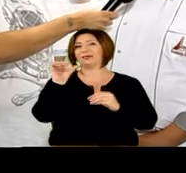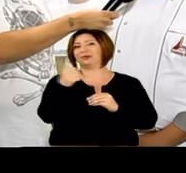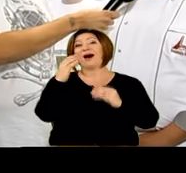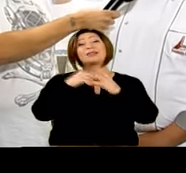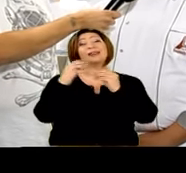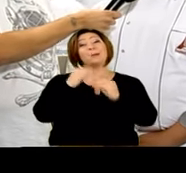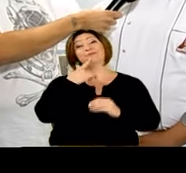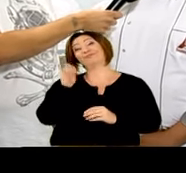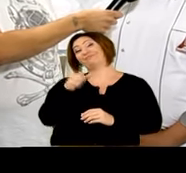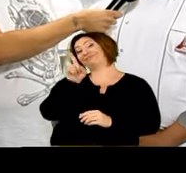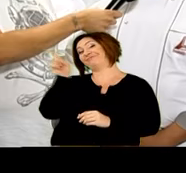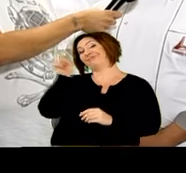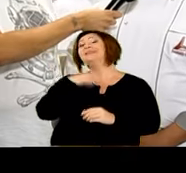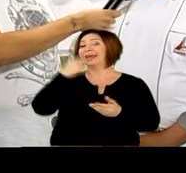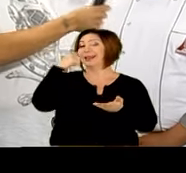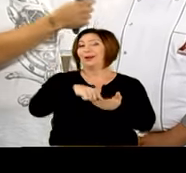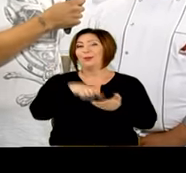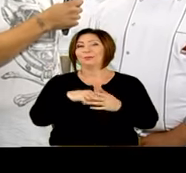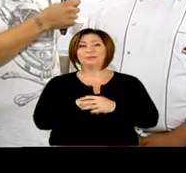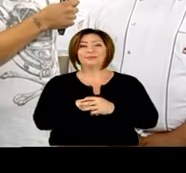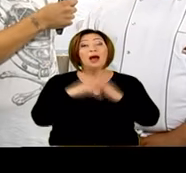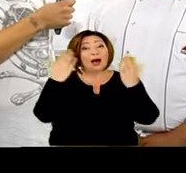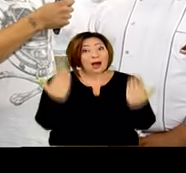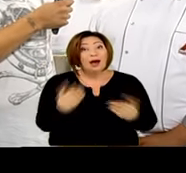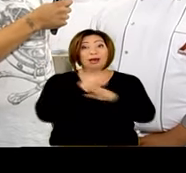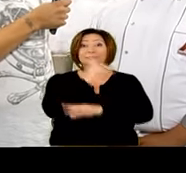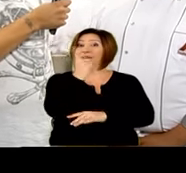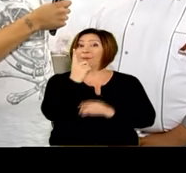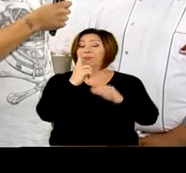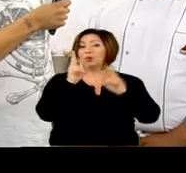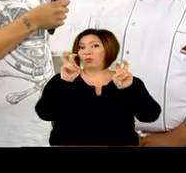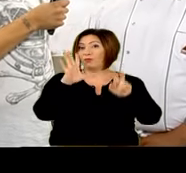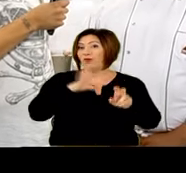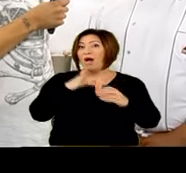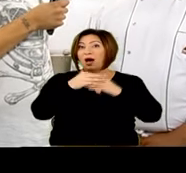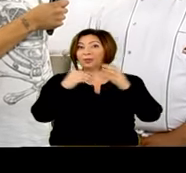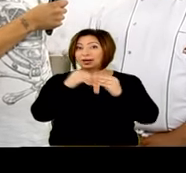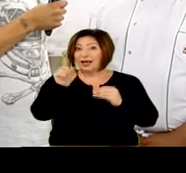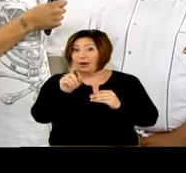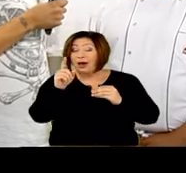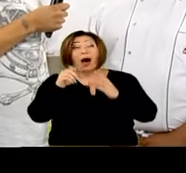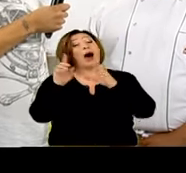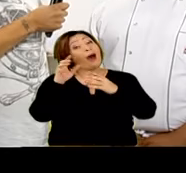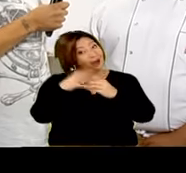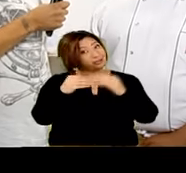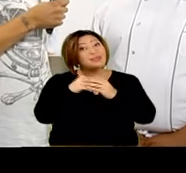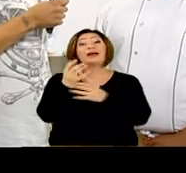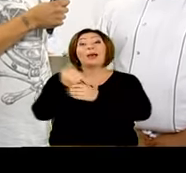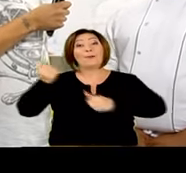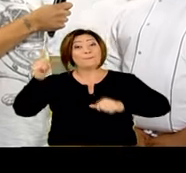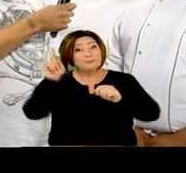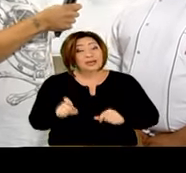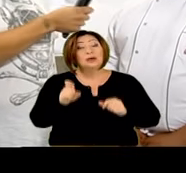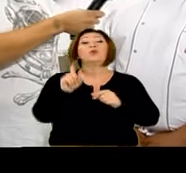çok daha güzel olduğuna inanıyoruz. Şimdi asıl bir mevzu var ki bu kafa karıştıran, Adana kebap mı Urfa kebap mı? Sana soracağım ama asıl